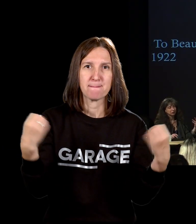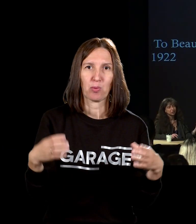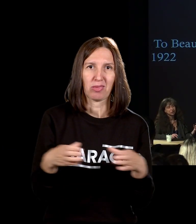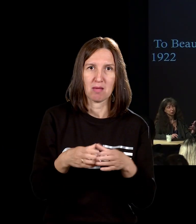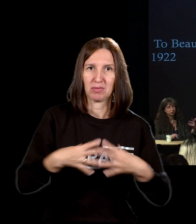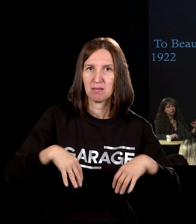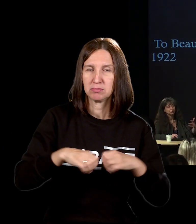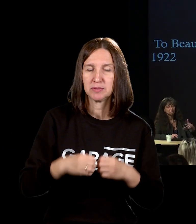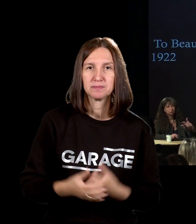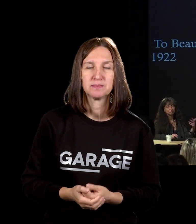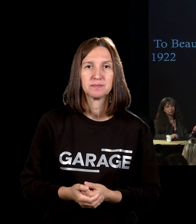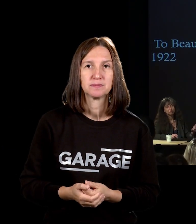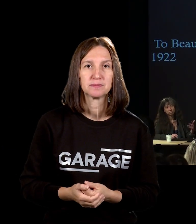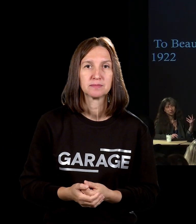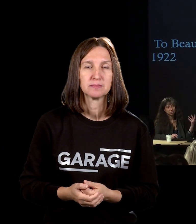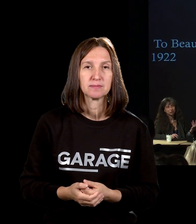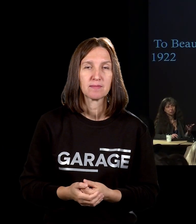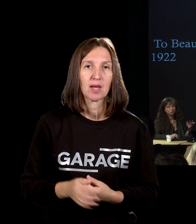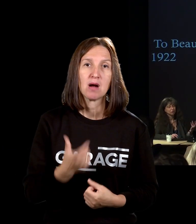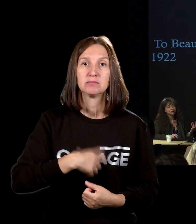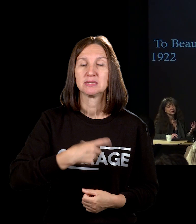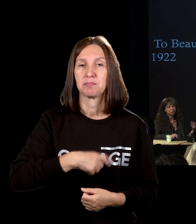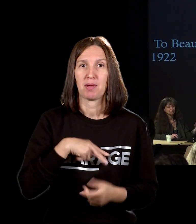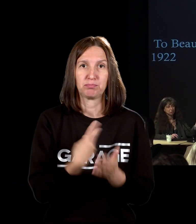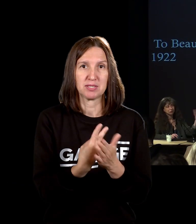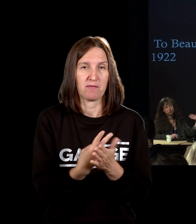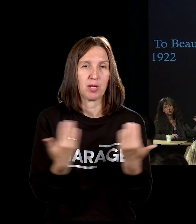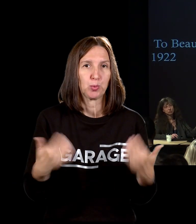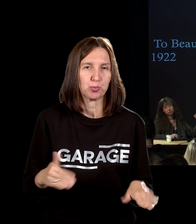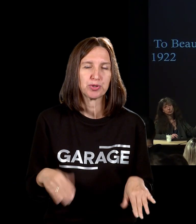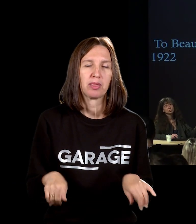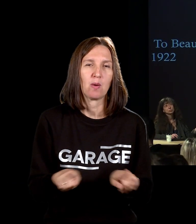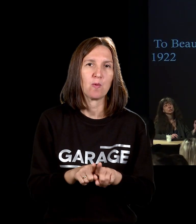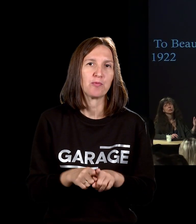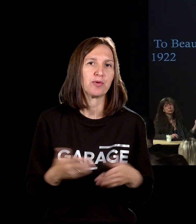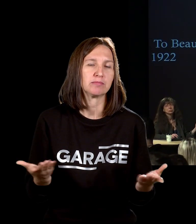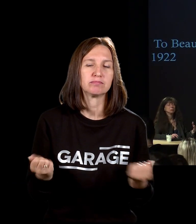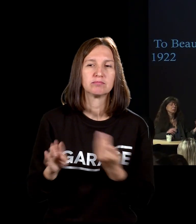он представляет уже в виде вот такого вот как бы отстраненного дэнди в этом мире